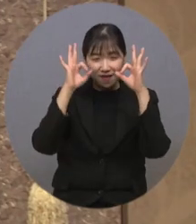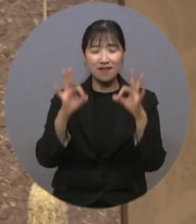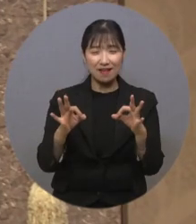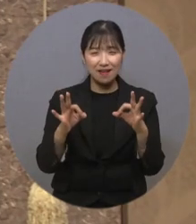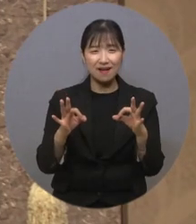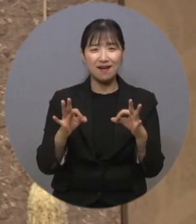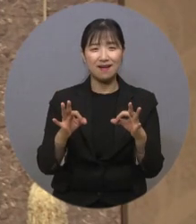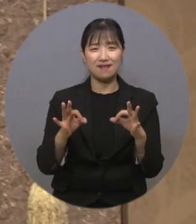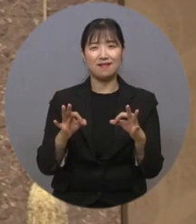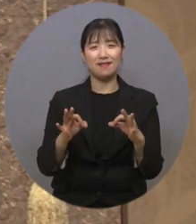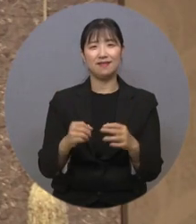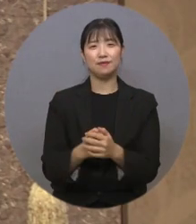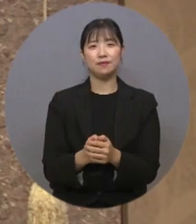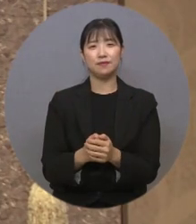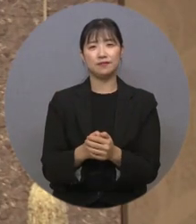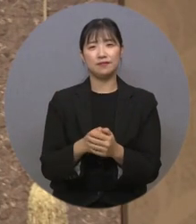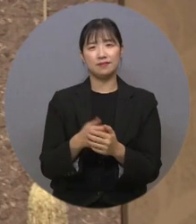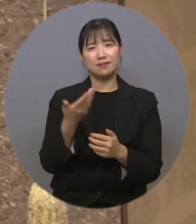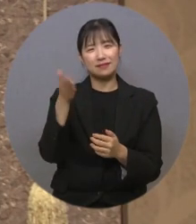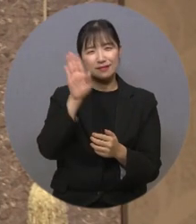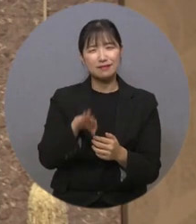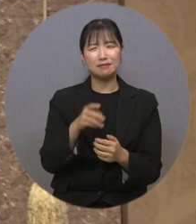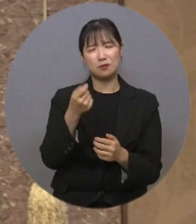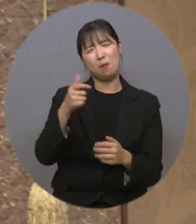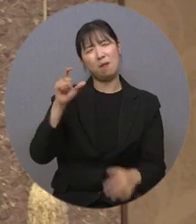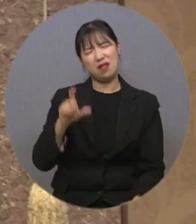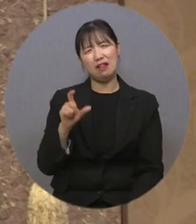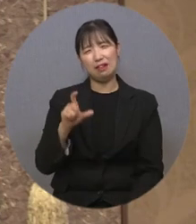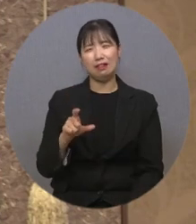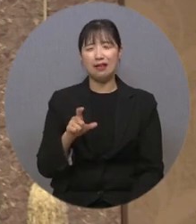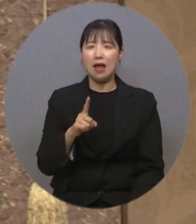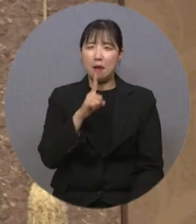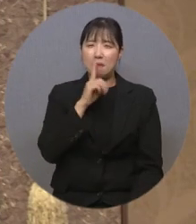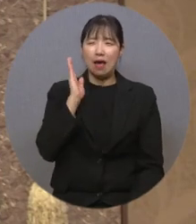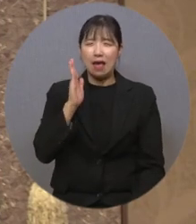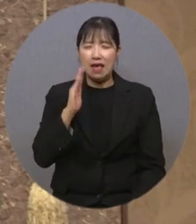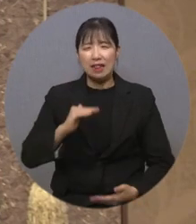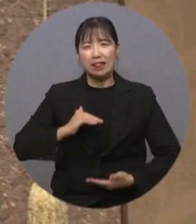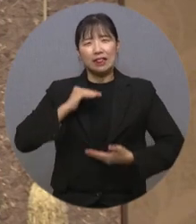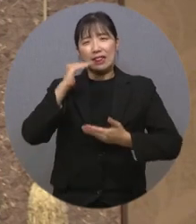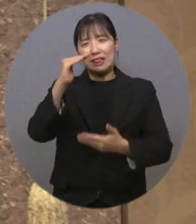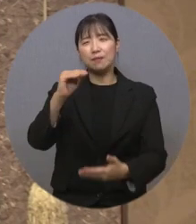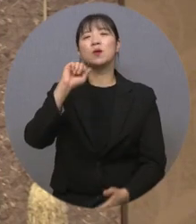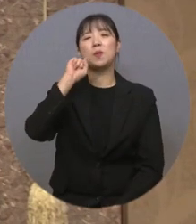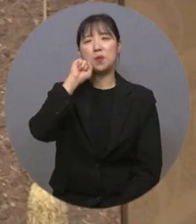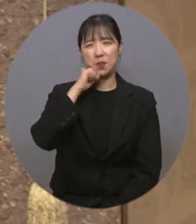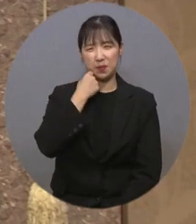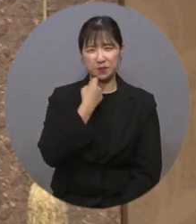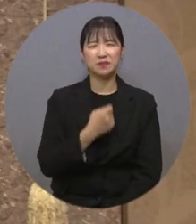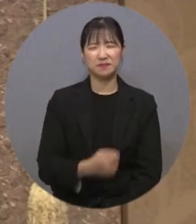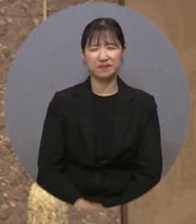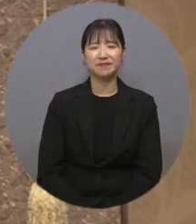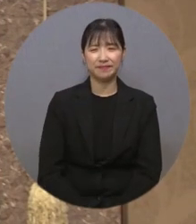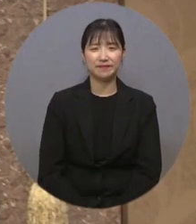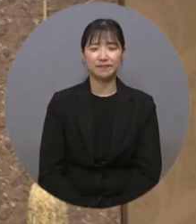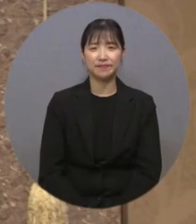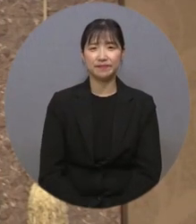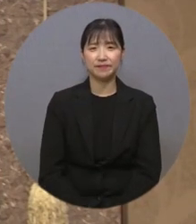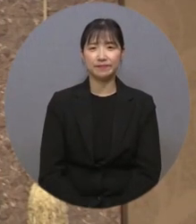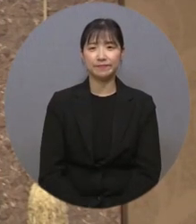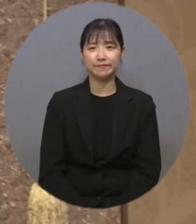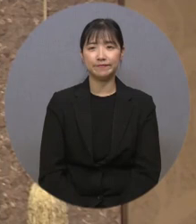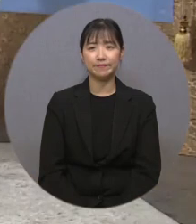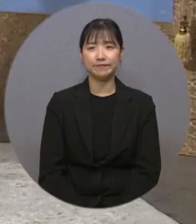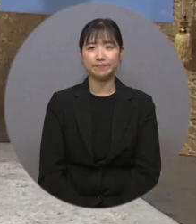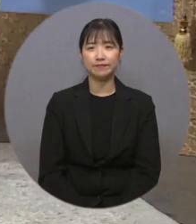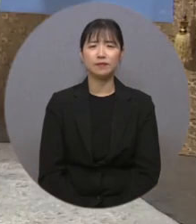상대방의 얼굴을 네. 근데 좀 딱딱하고 하고 싶은 말을 다 못하는 아무래도 조금 그런 어색하죠? 단점도 있죠. 예, 네, 네,